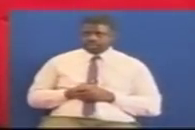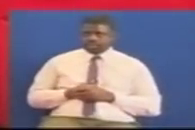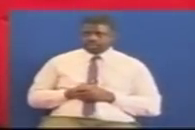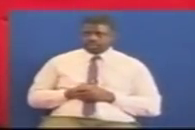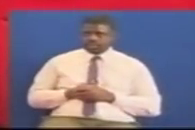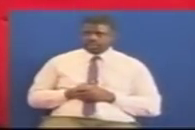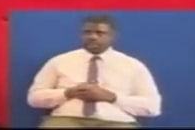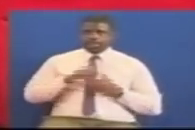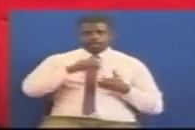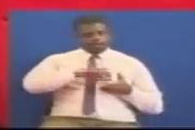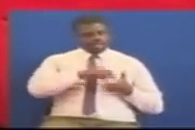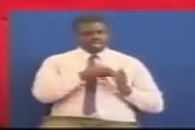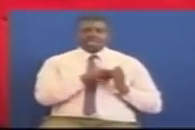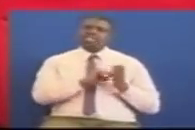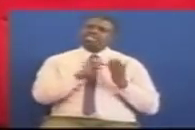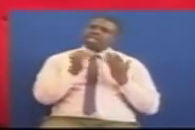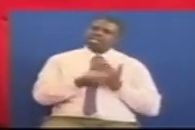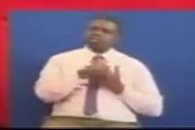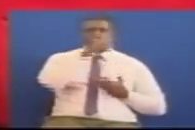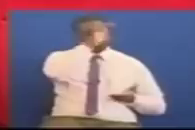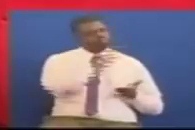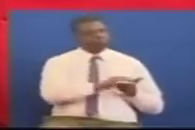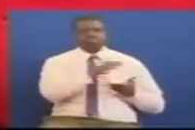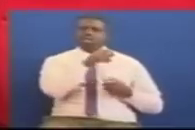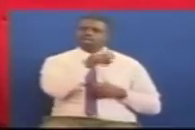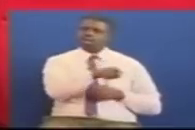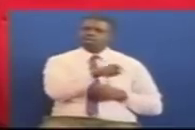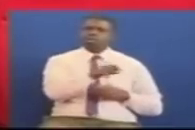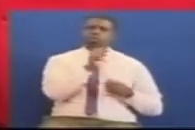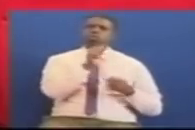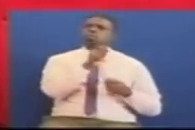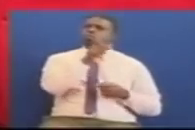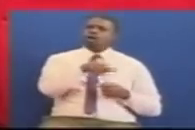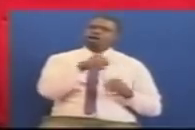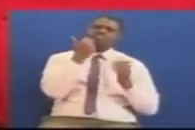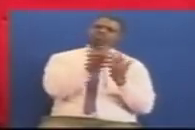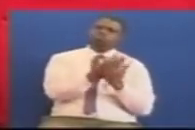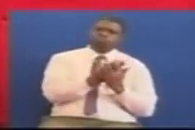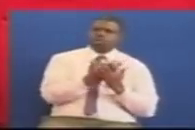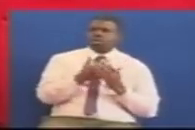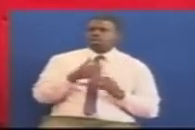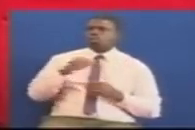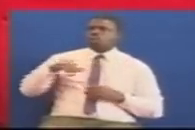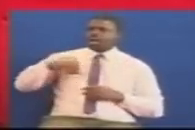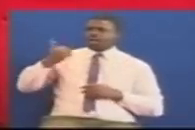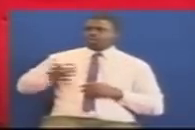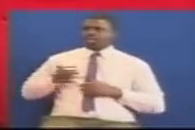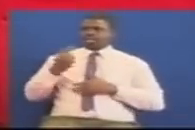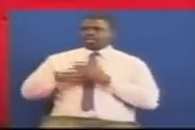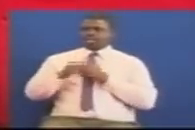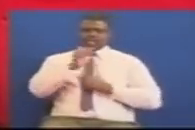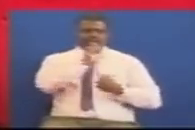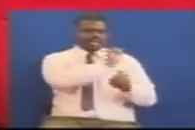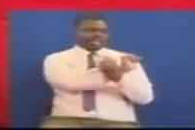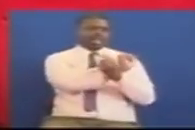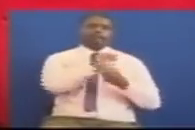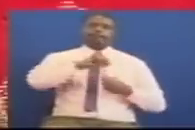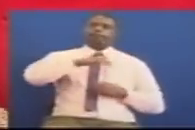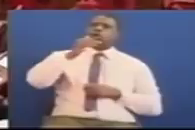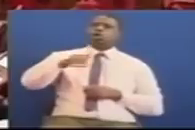kuna mkakati gani wa kupunguza msongamano huu wa wafungwa na mahabusu hasa wanawake kwenye gereza la Morogoro?